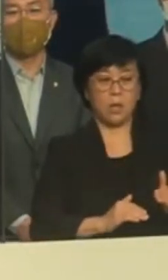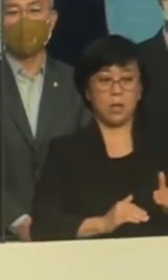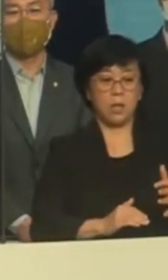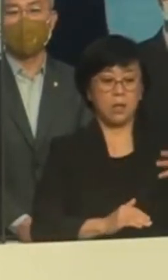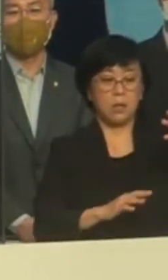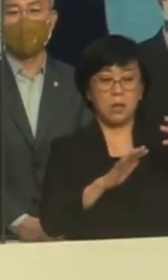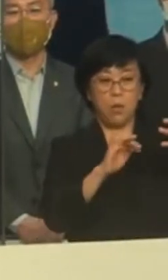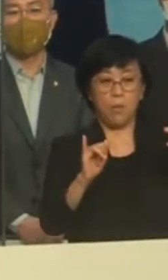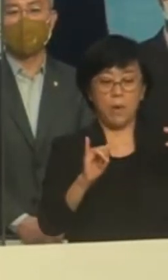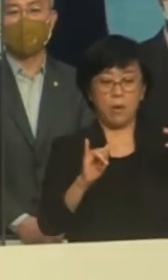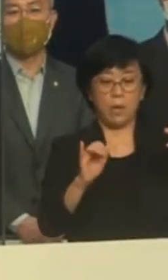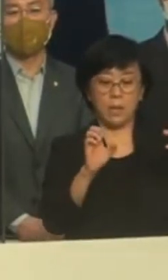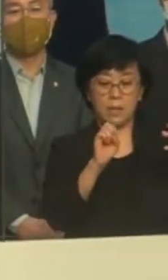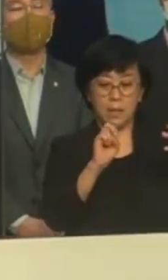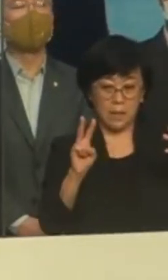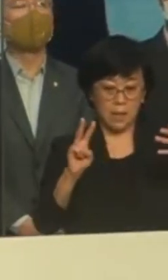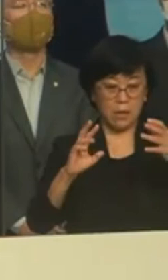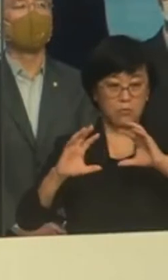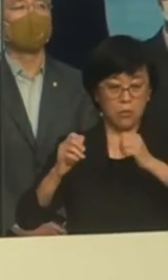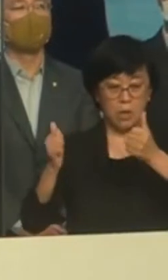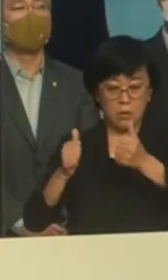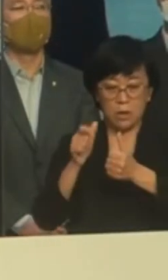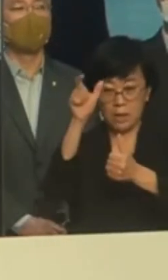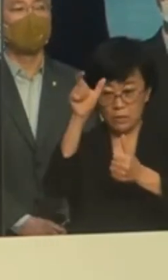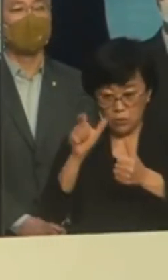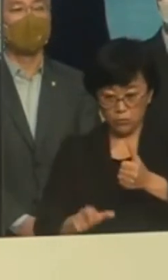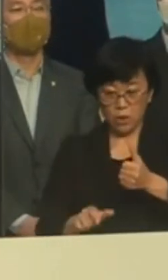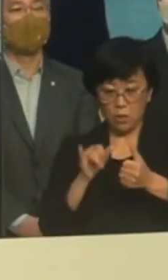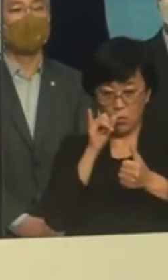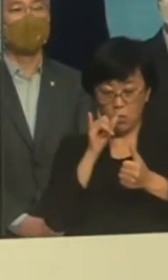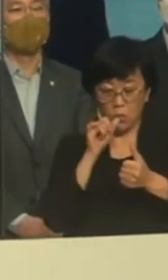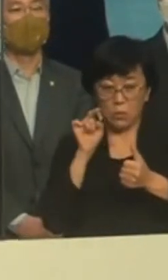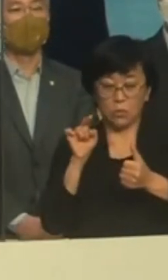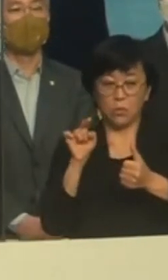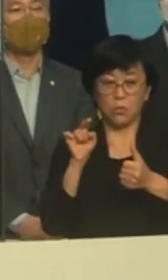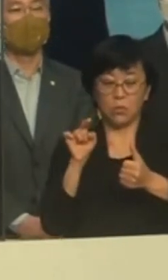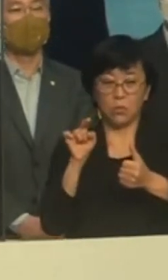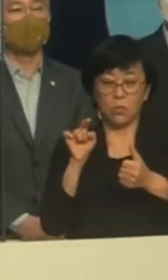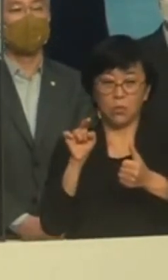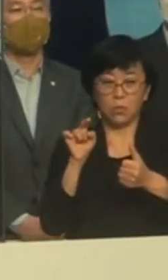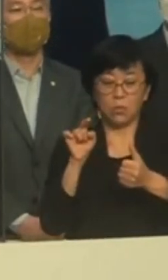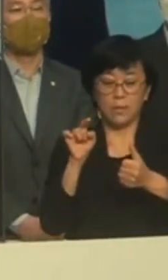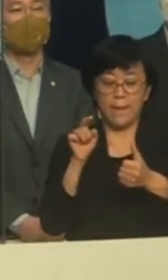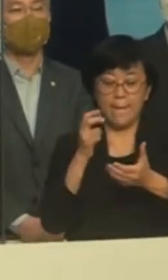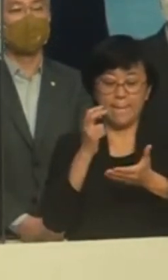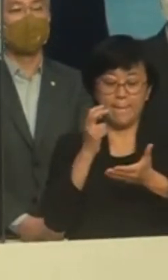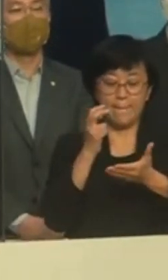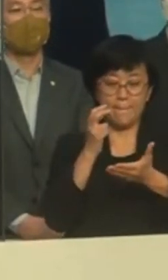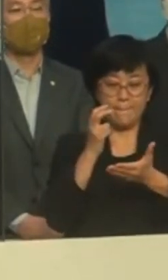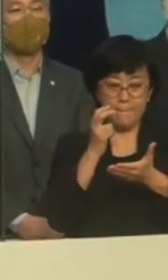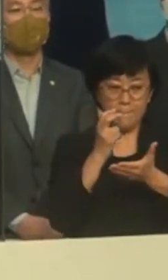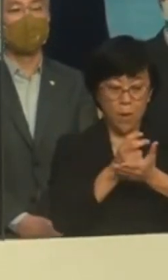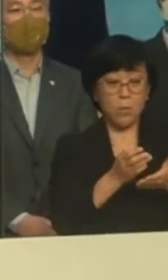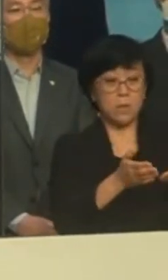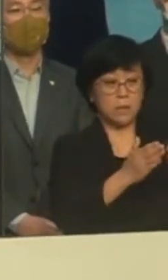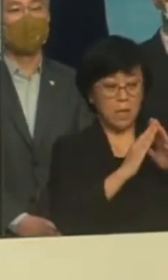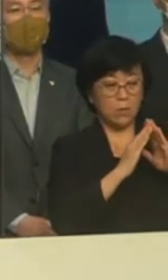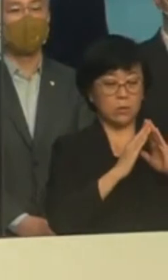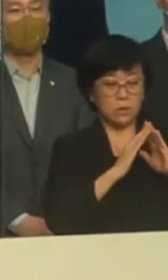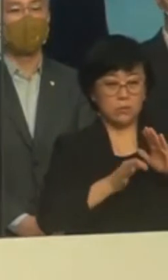19명의 야당 의원의 이름이 거론되어 있고 이들을 입법 로비